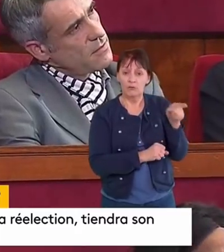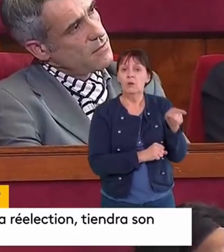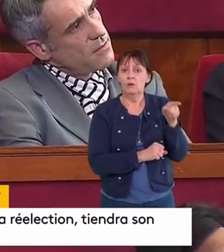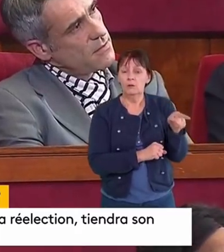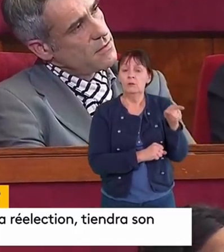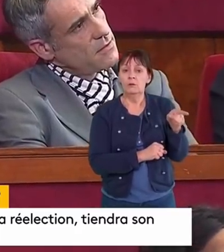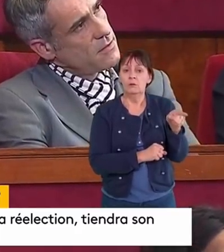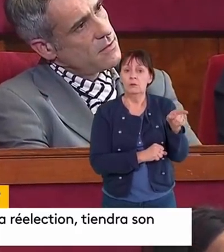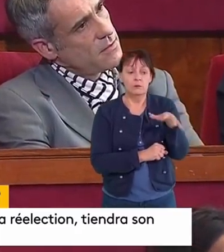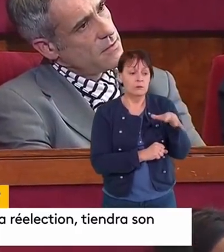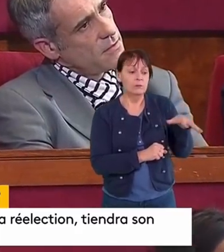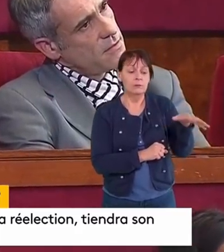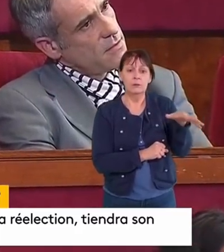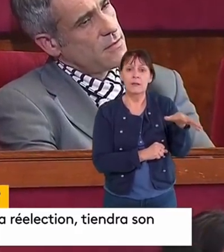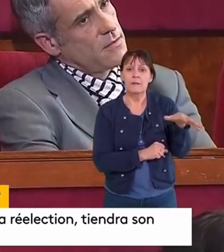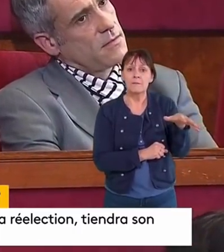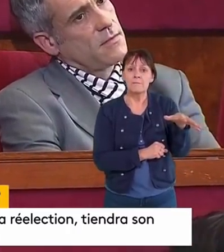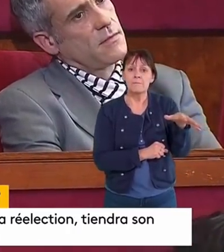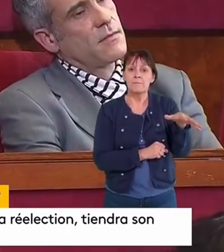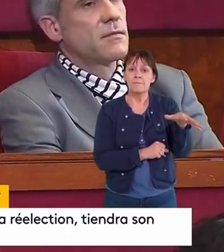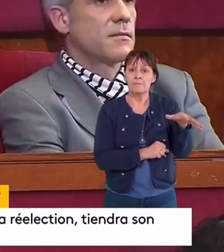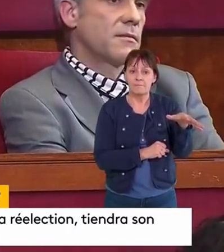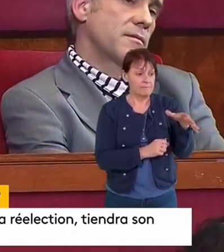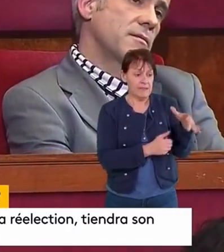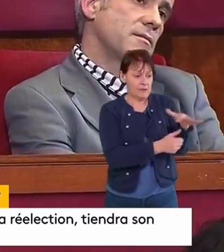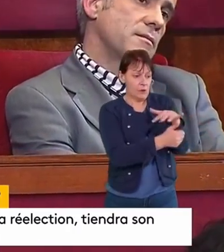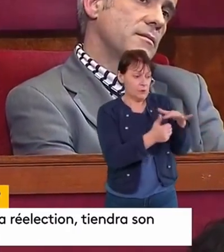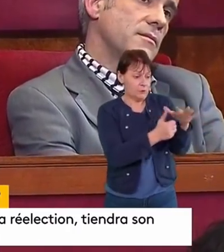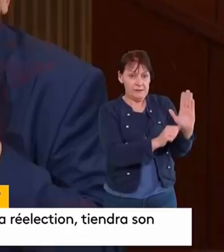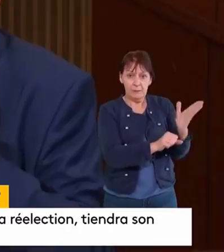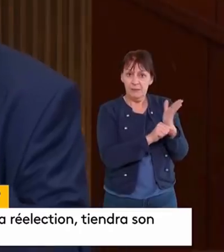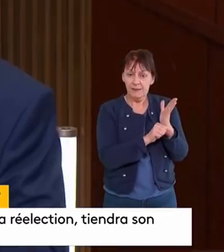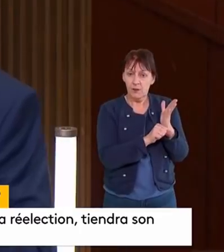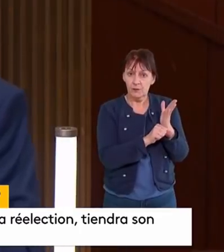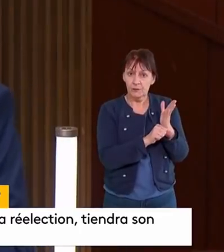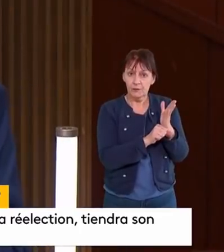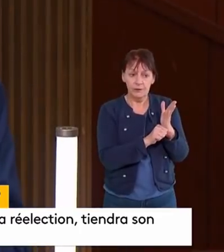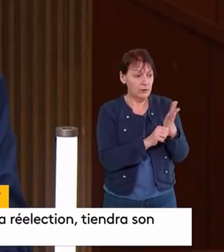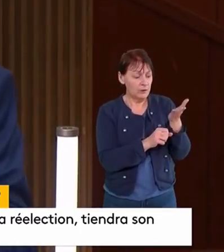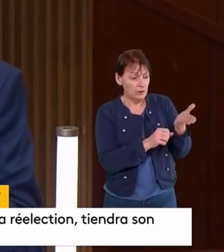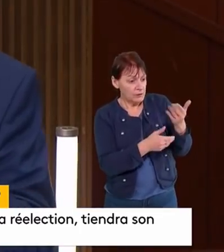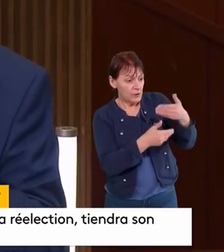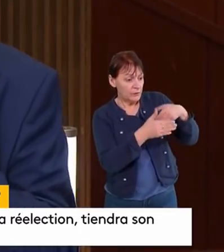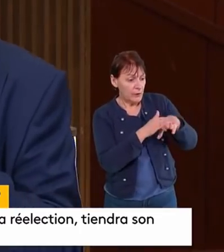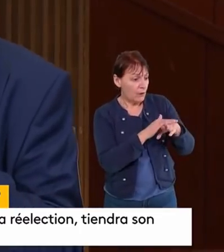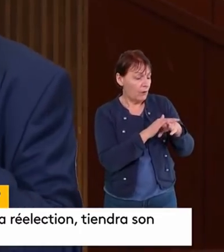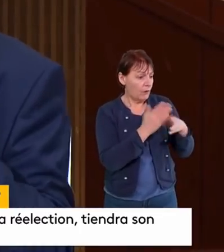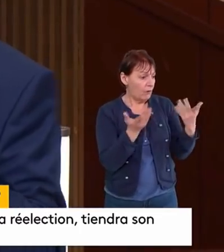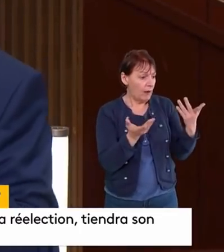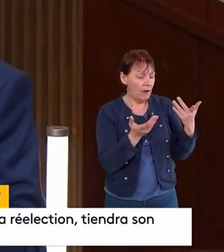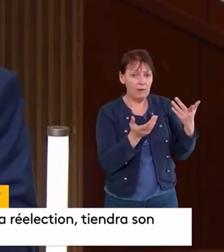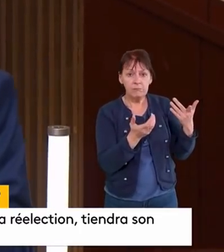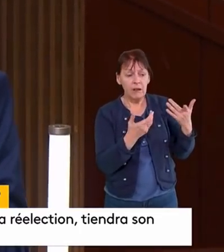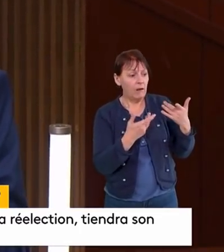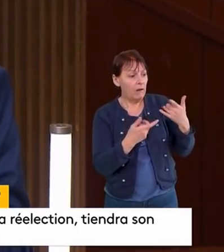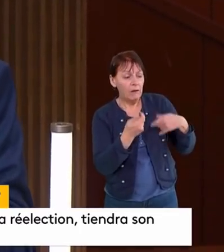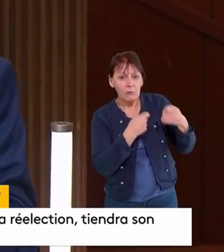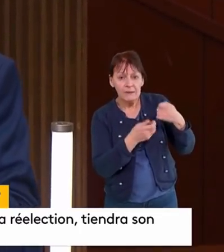représentez ce mouvement social, ces acteurs économiques, la